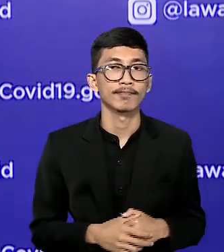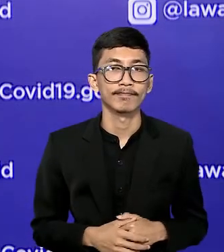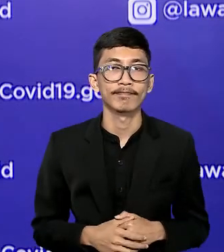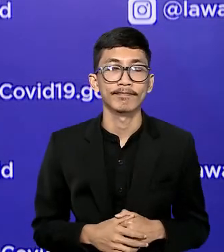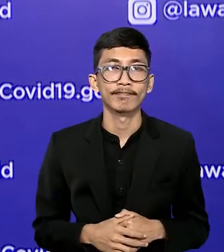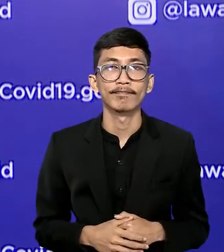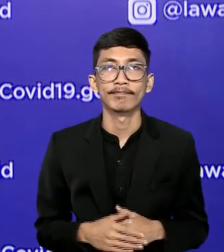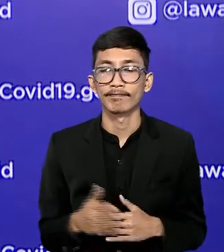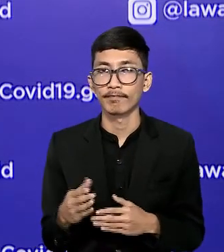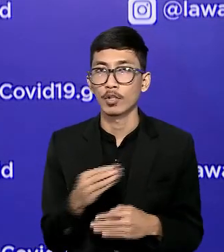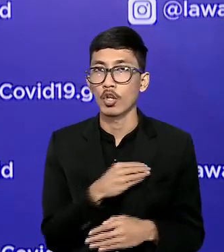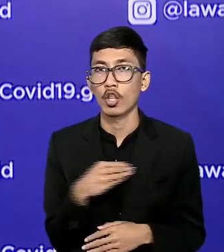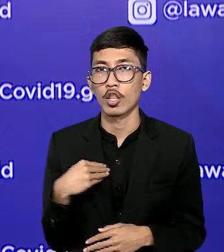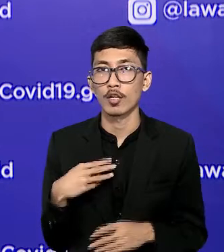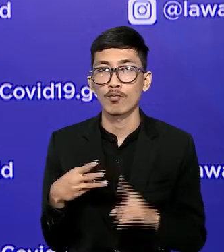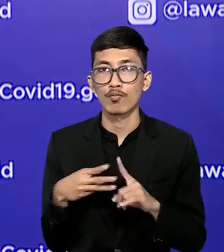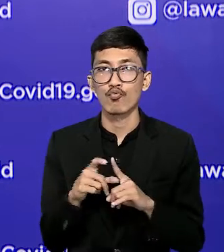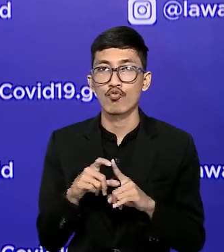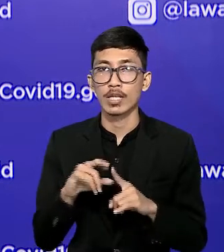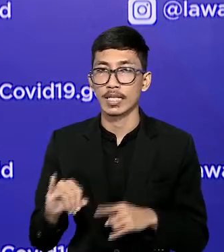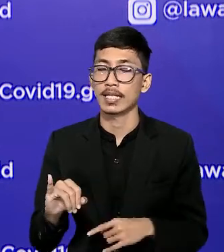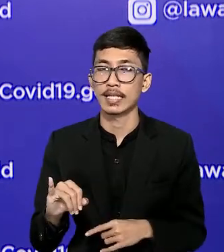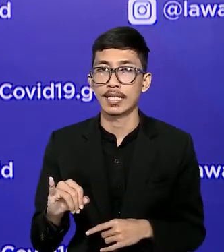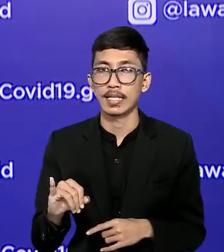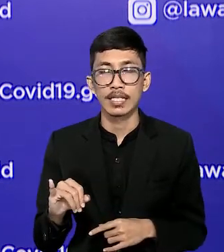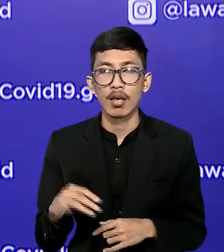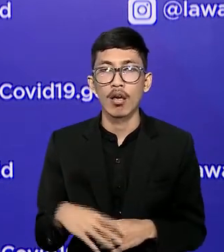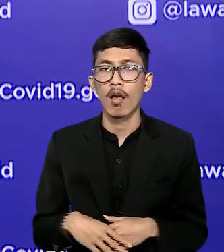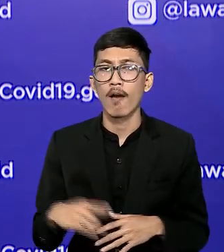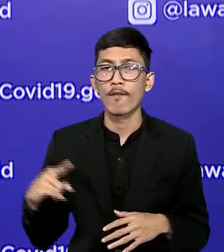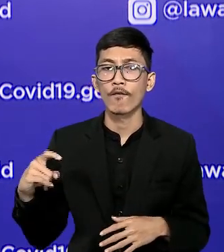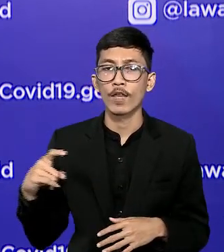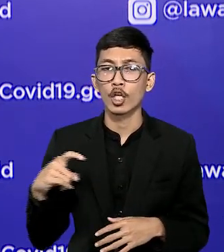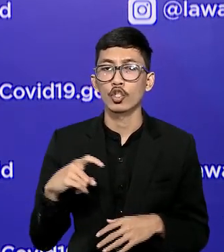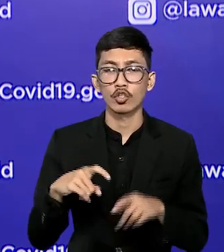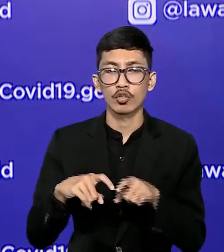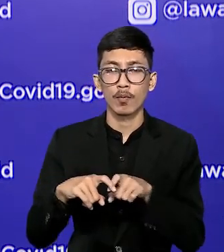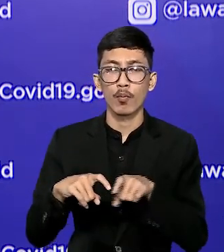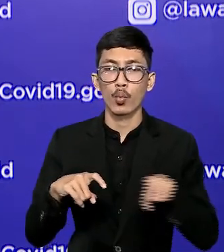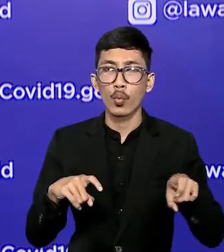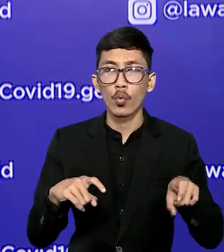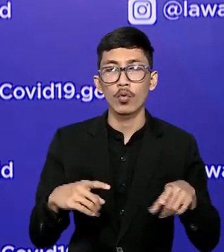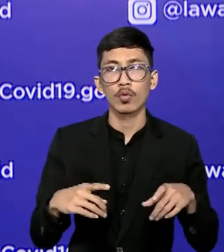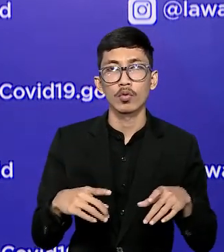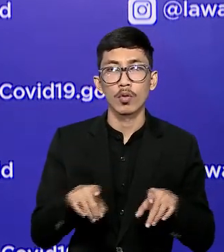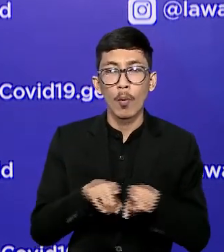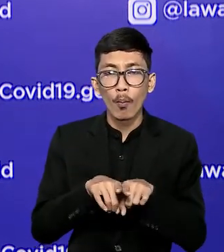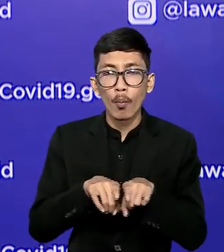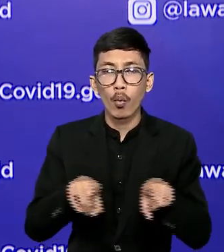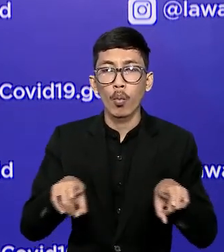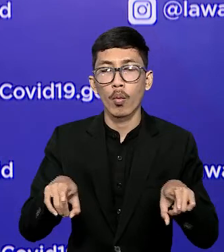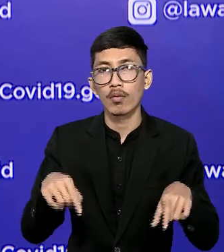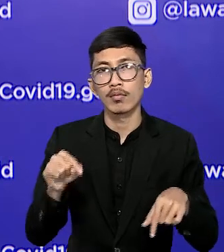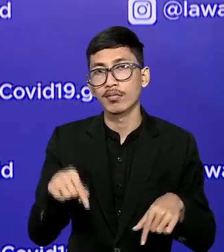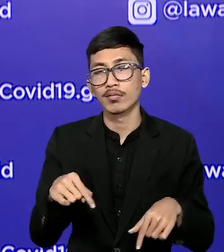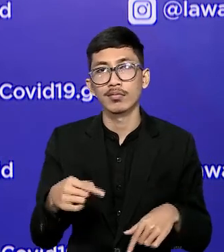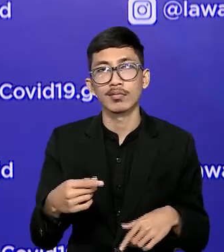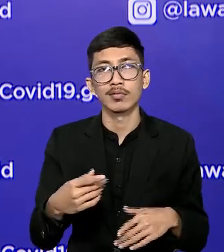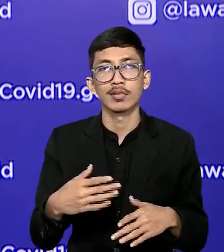dokter bone-bone Adobe Seperti apa sebetulnya kemungkinan terjadinya mutasi mutasi karena mobilitas yang tinggi di Indonesia